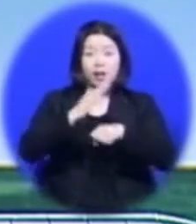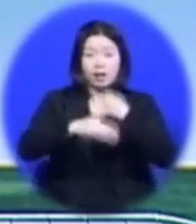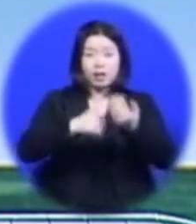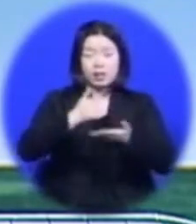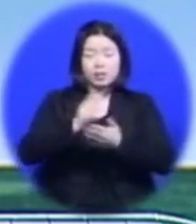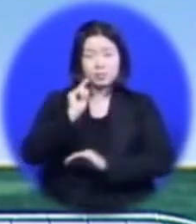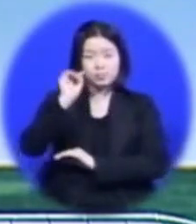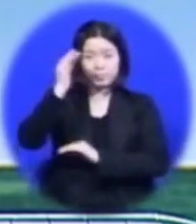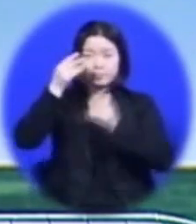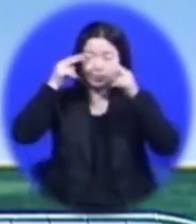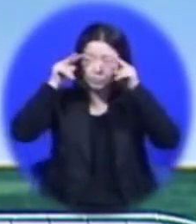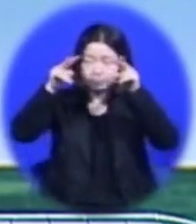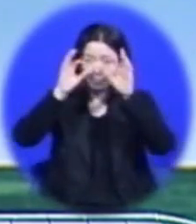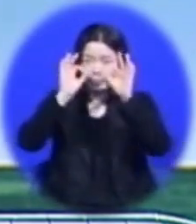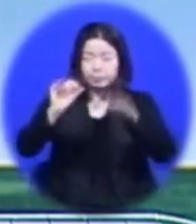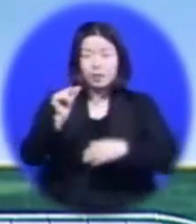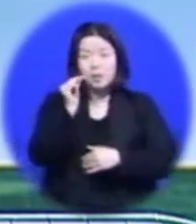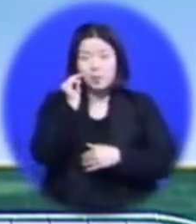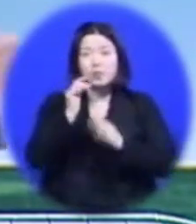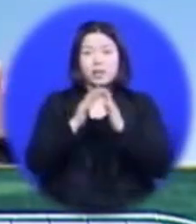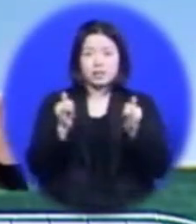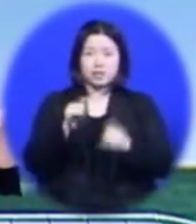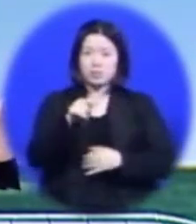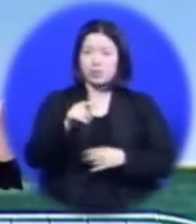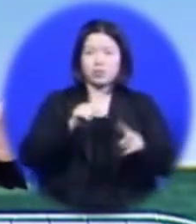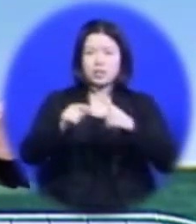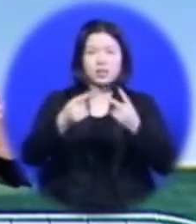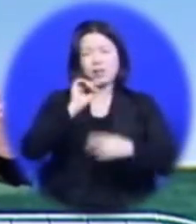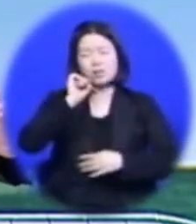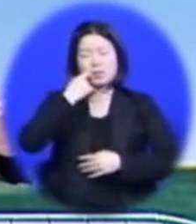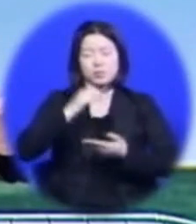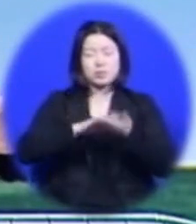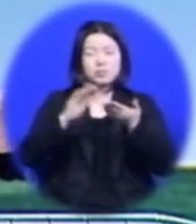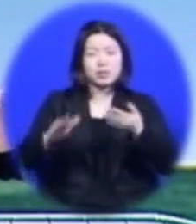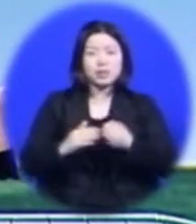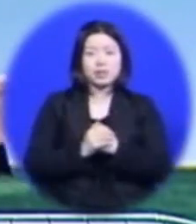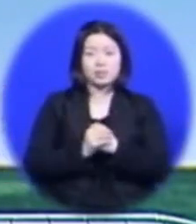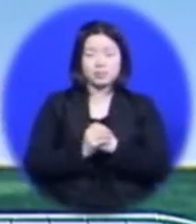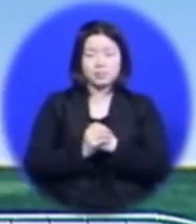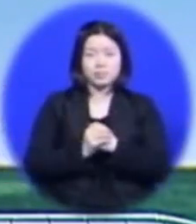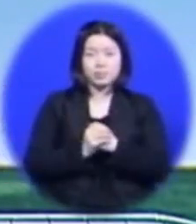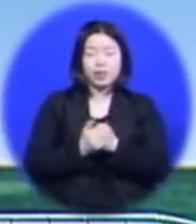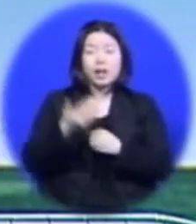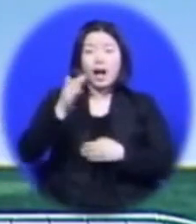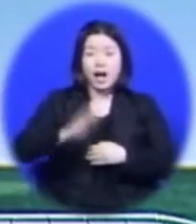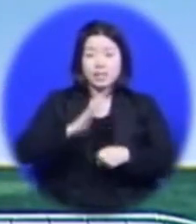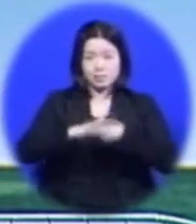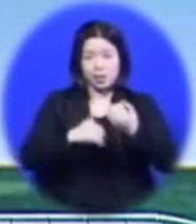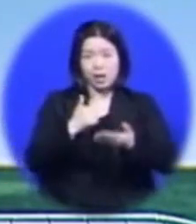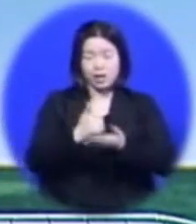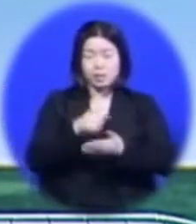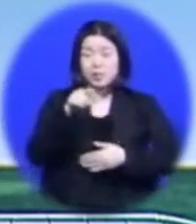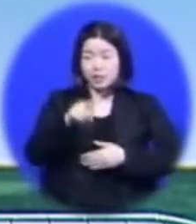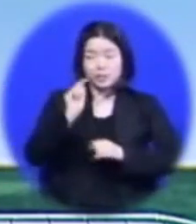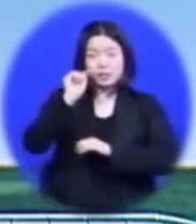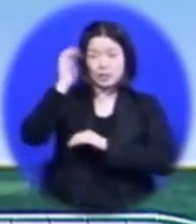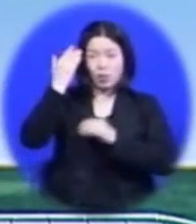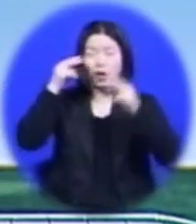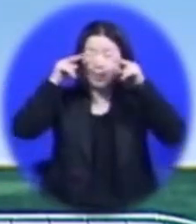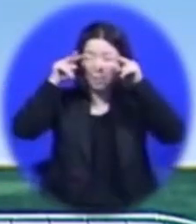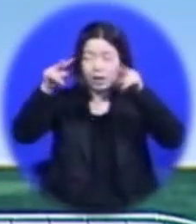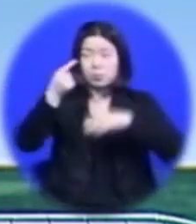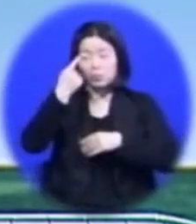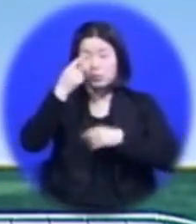하나님의 영광을 바라보지 못한 사람에게는 이해가 안 되는 일입니다. 그러나 하나님의 그 영광을 바라보는 눈이